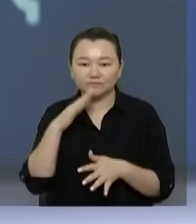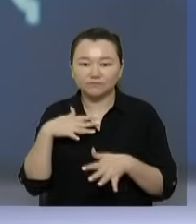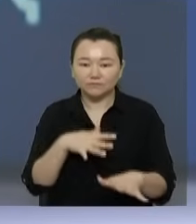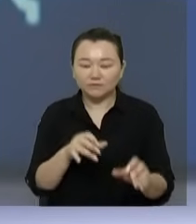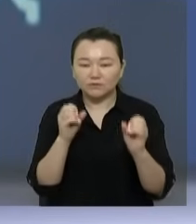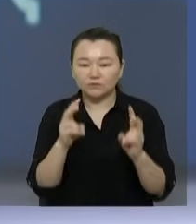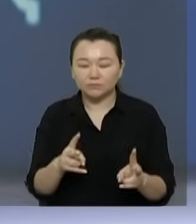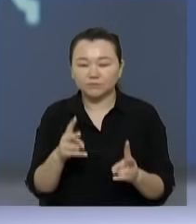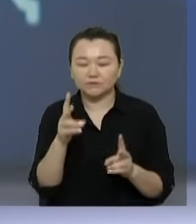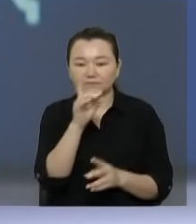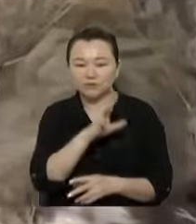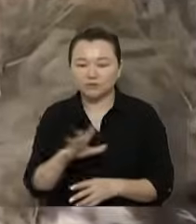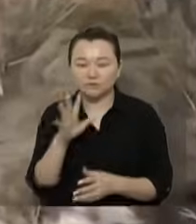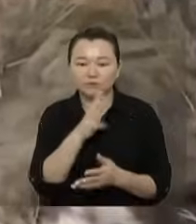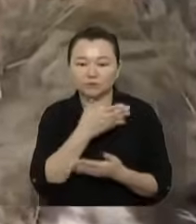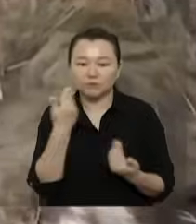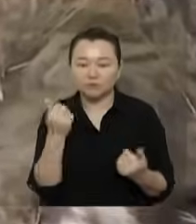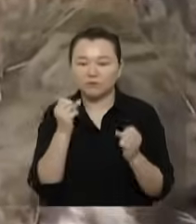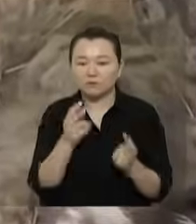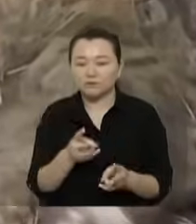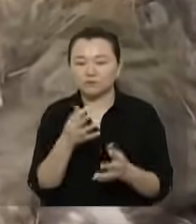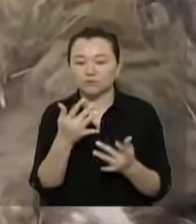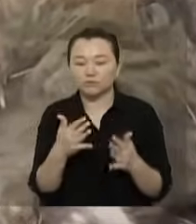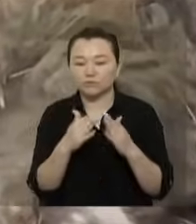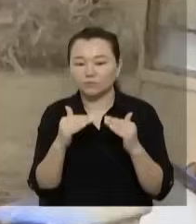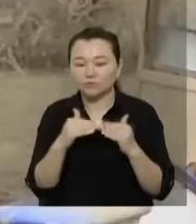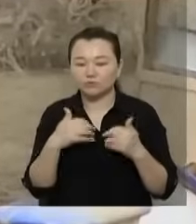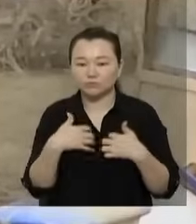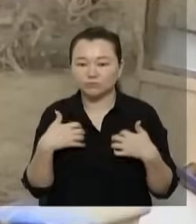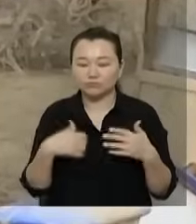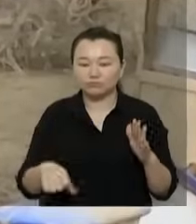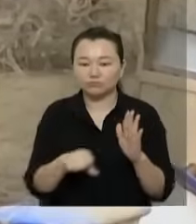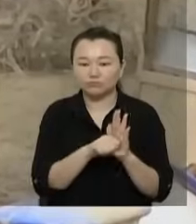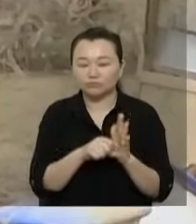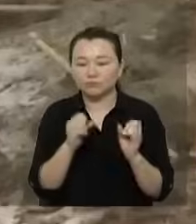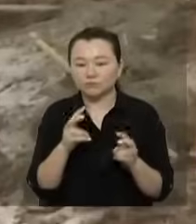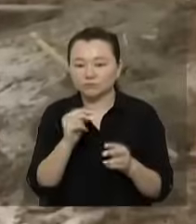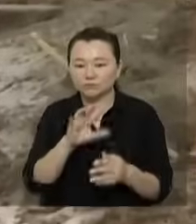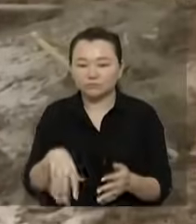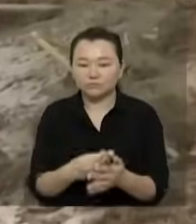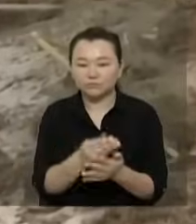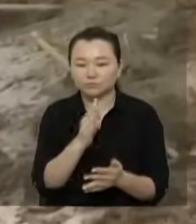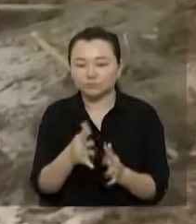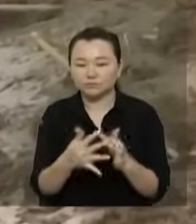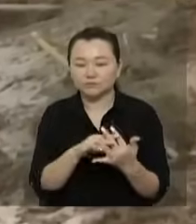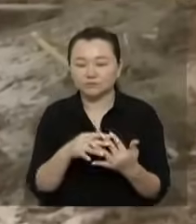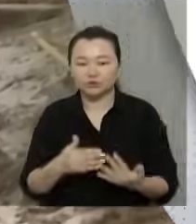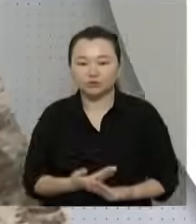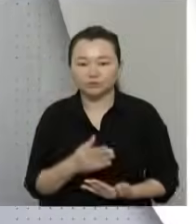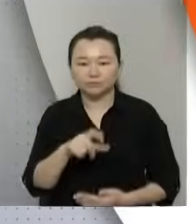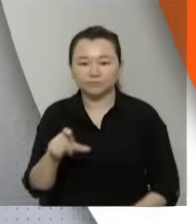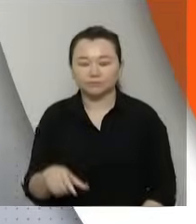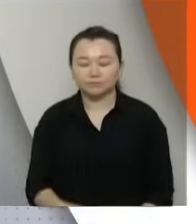территории приграничных государств не имеется. Сколько домашнего скота погибло и как будут компенсировать ущерб сельским жителям?